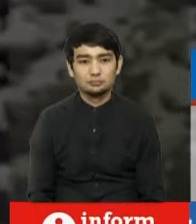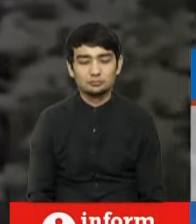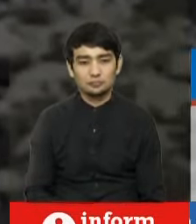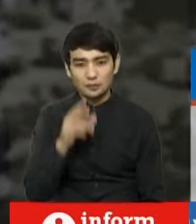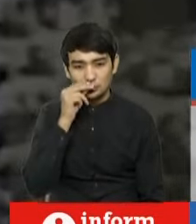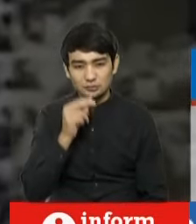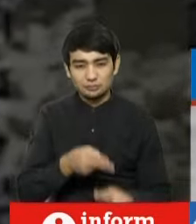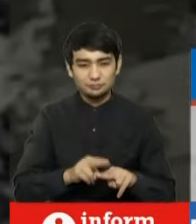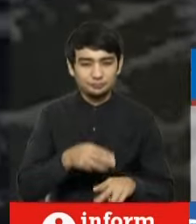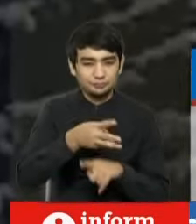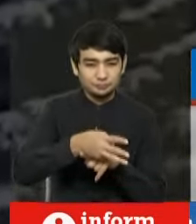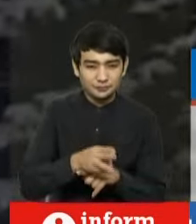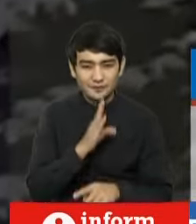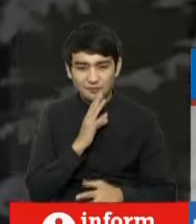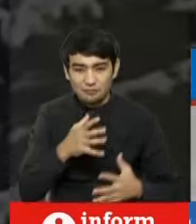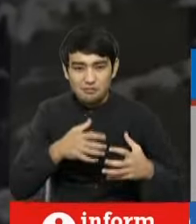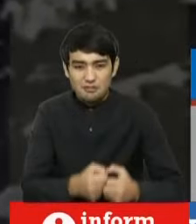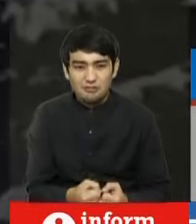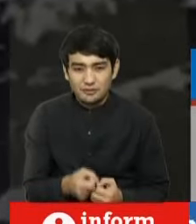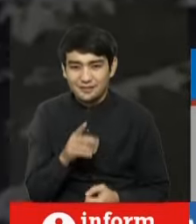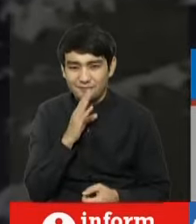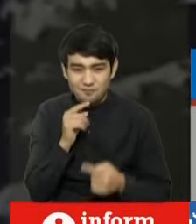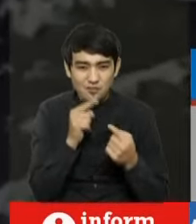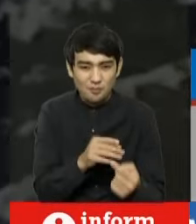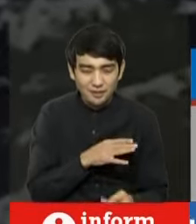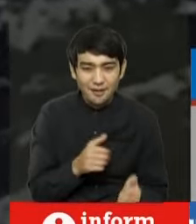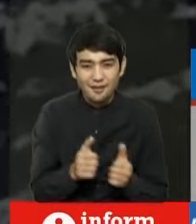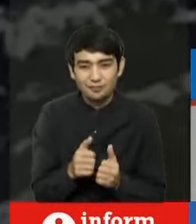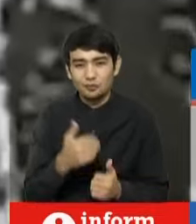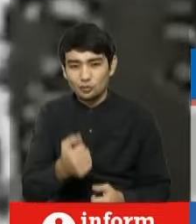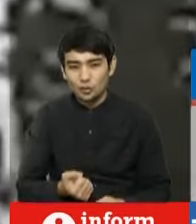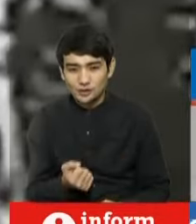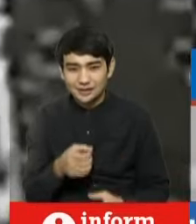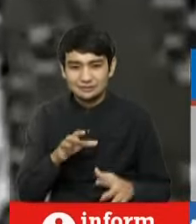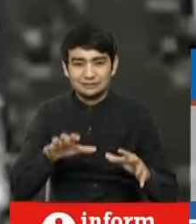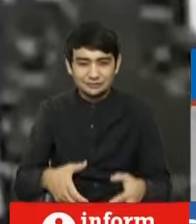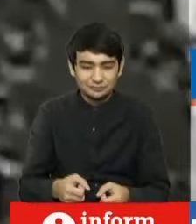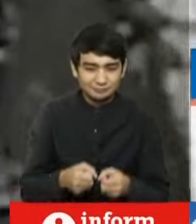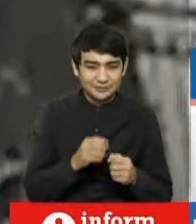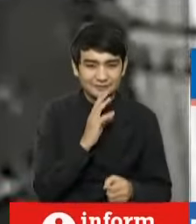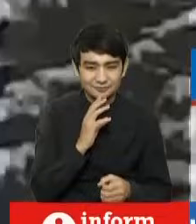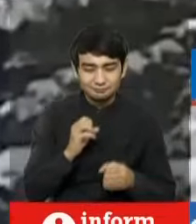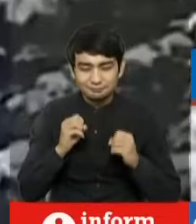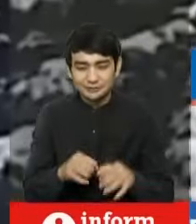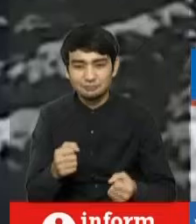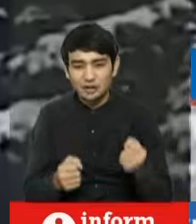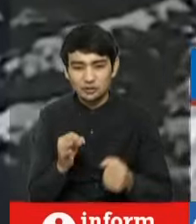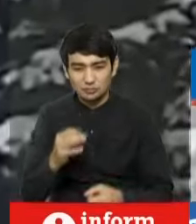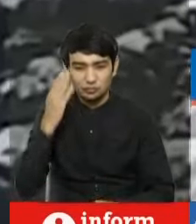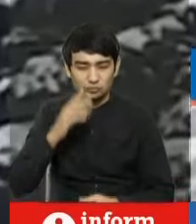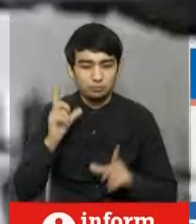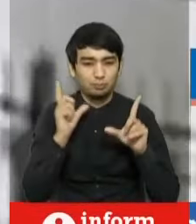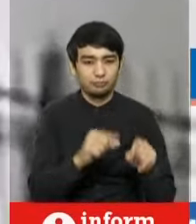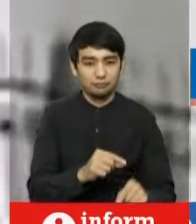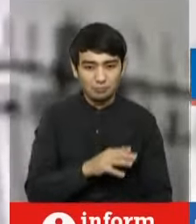Мужчина на этих кадрах удерживает девушку, она сопротивляется. Рядом его подельники. Они насильно сажают невесту в машину и уезжают в неизвестном